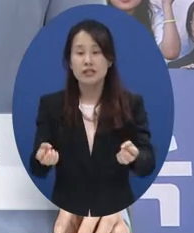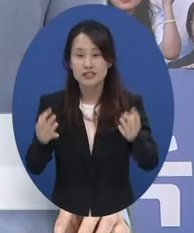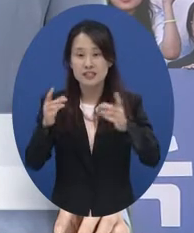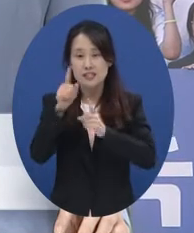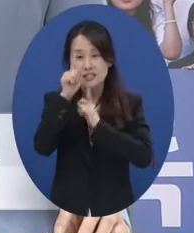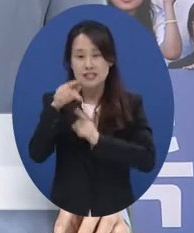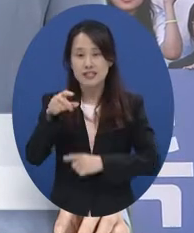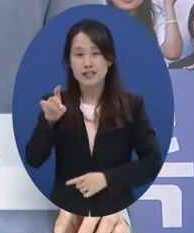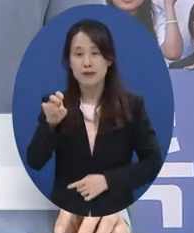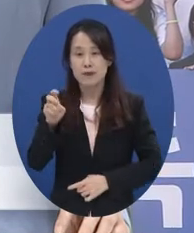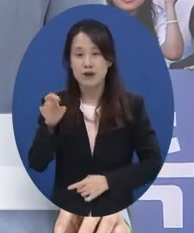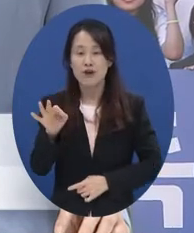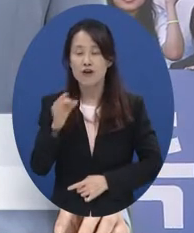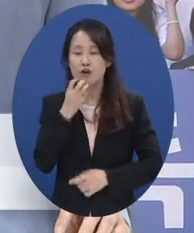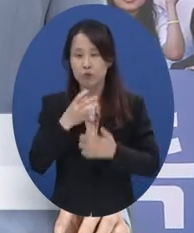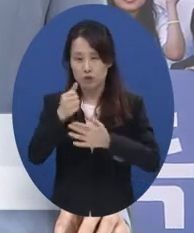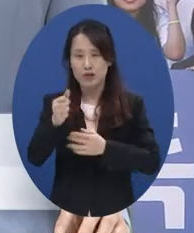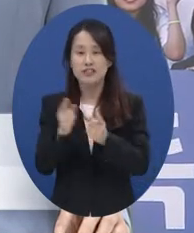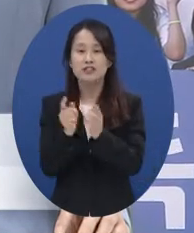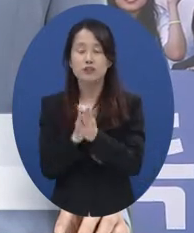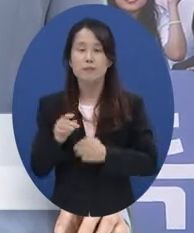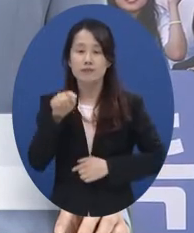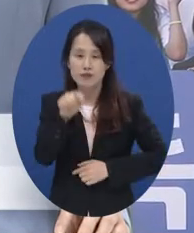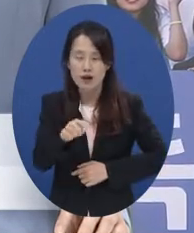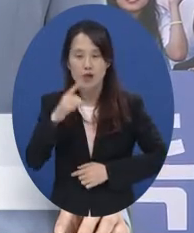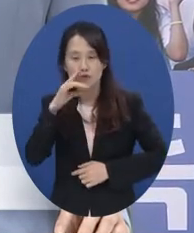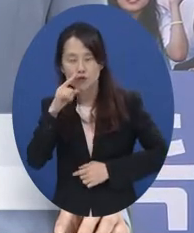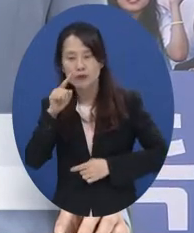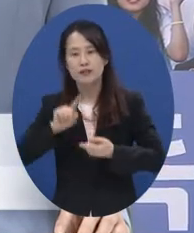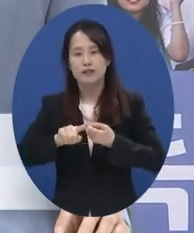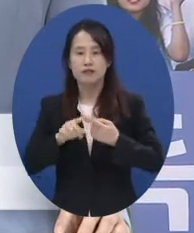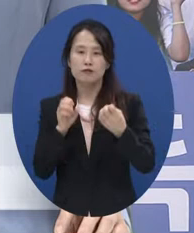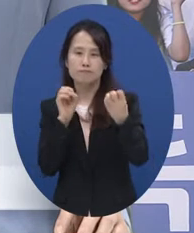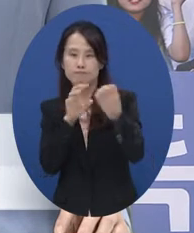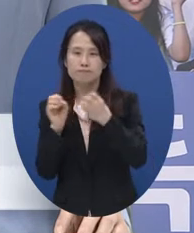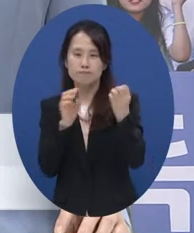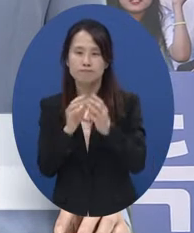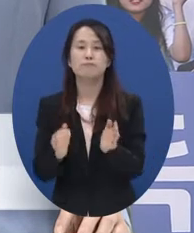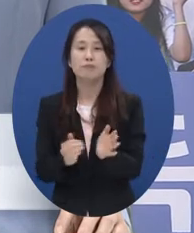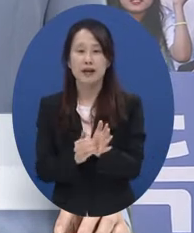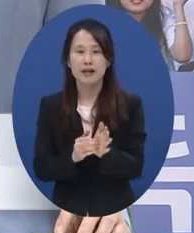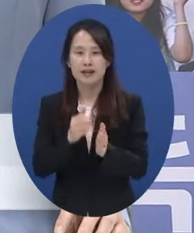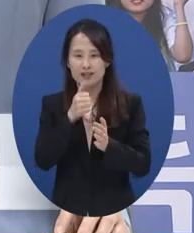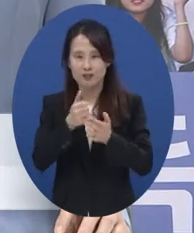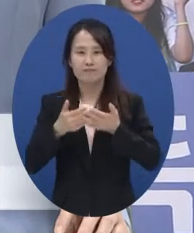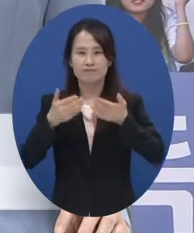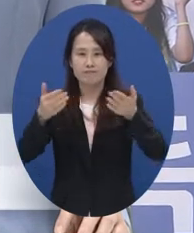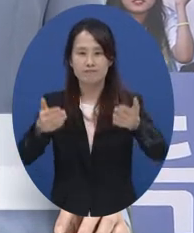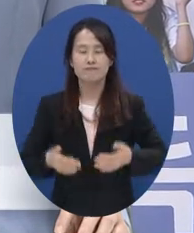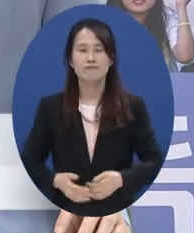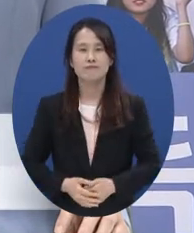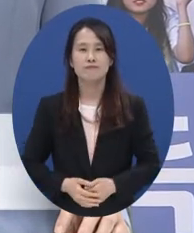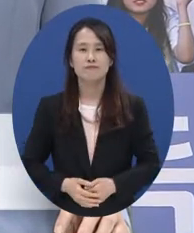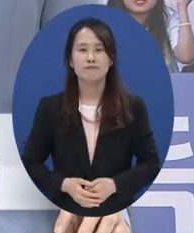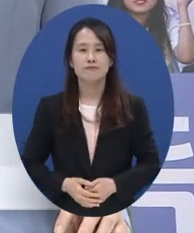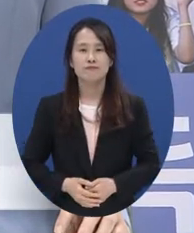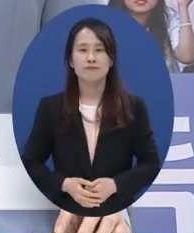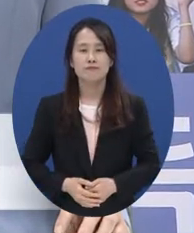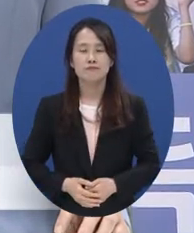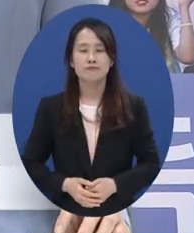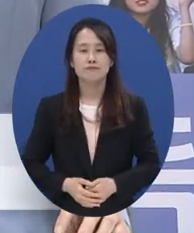이재명 경기도지사가 직접 자리해 제도에 대한 궁금증 등을 허심탄회하게 나눴다고 하는데요. 그 현장 한선지 기자가